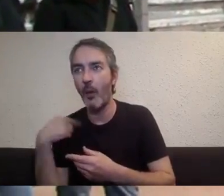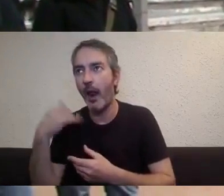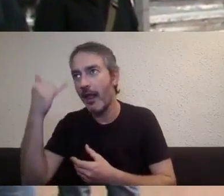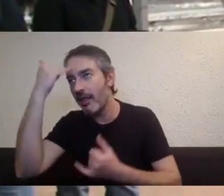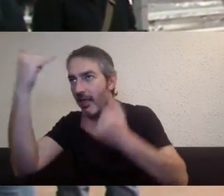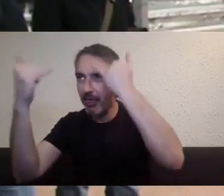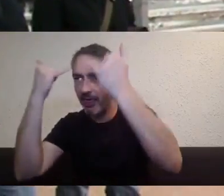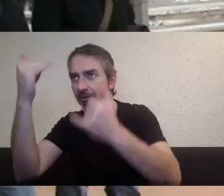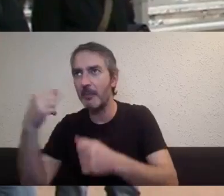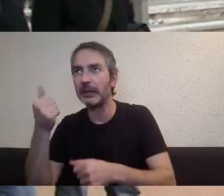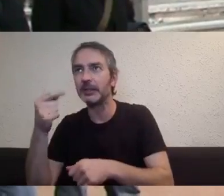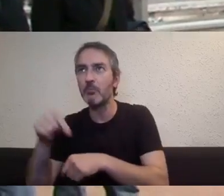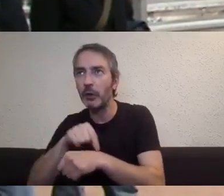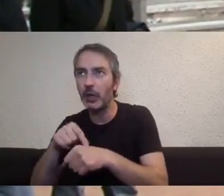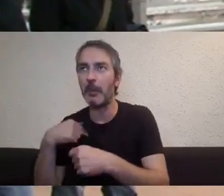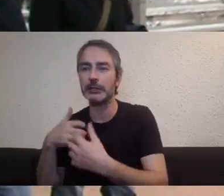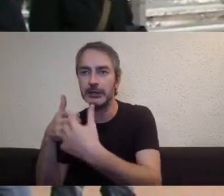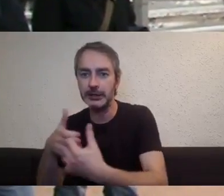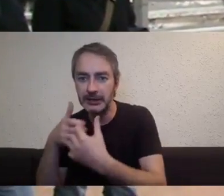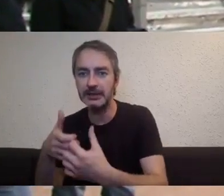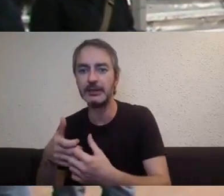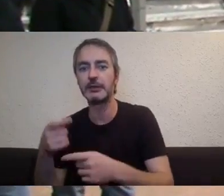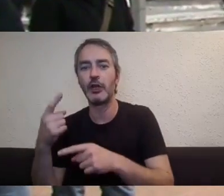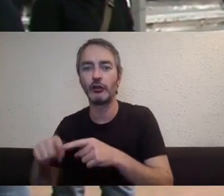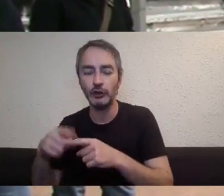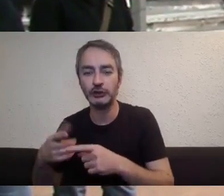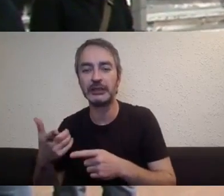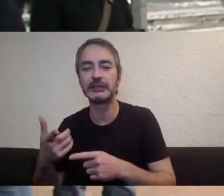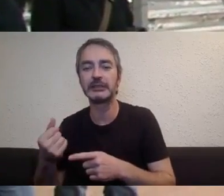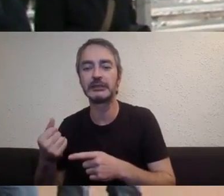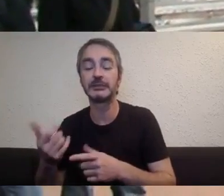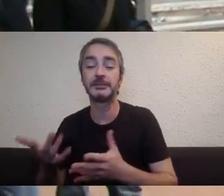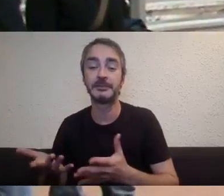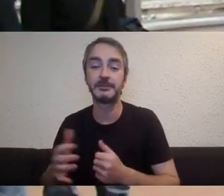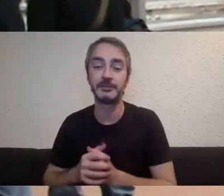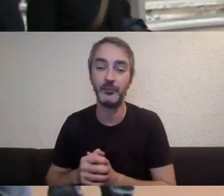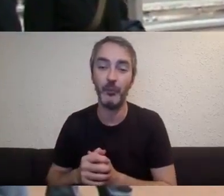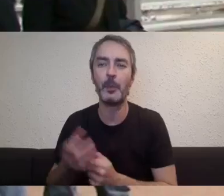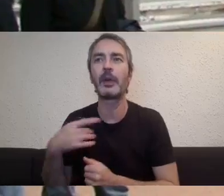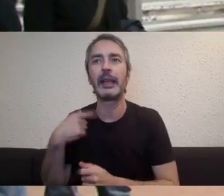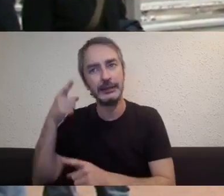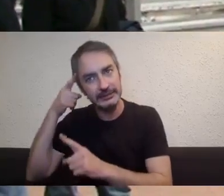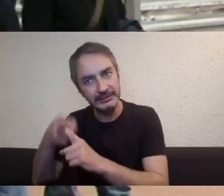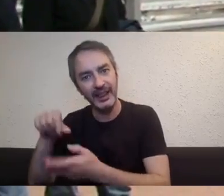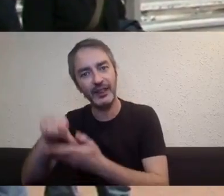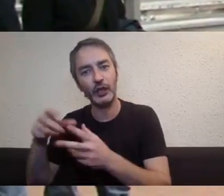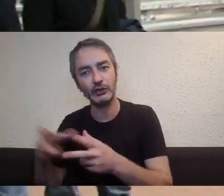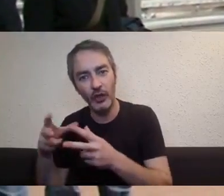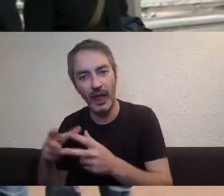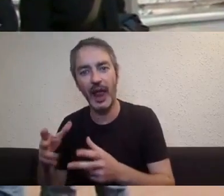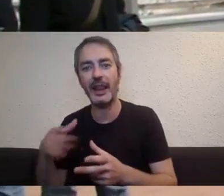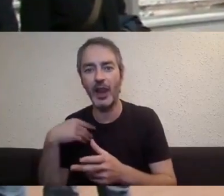també sent tota la gent joveneta i tal, sí que teníem la idea una miqueta d'un projecte una mica polític, que encantaven activitats, de tot per la part de baix,